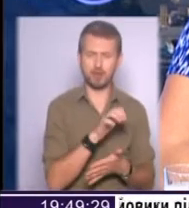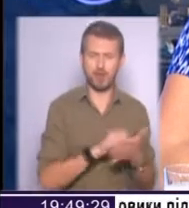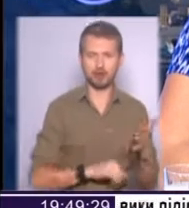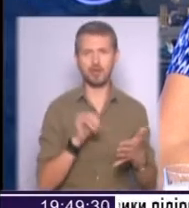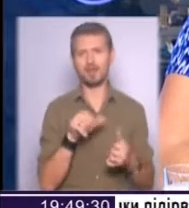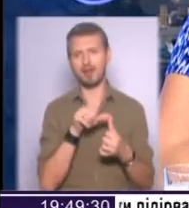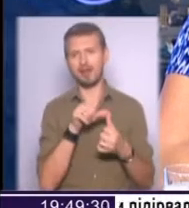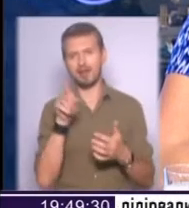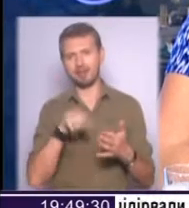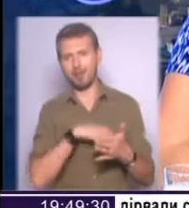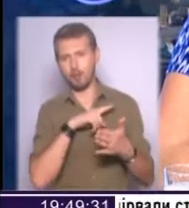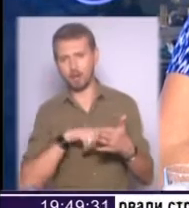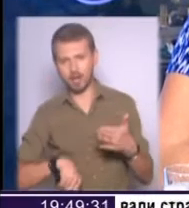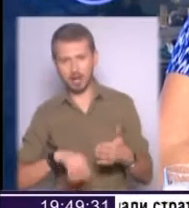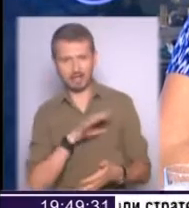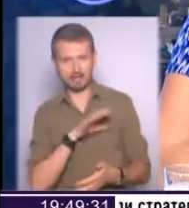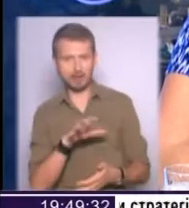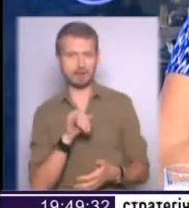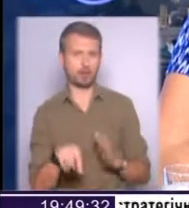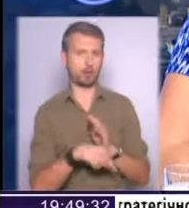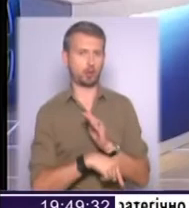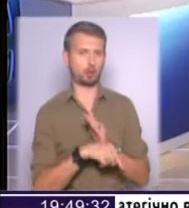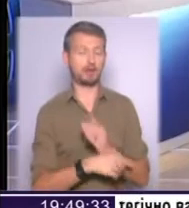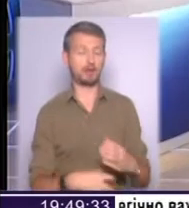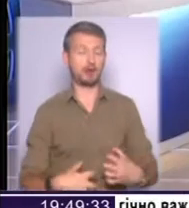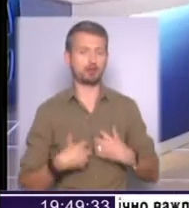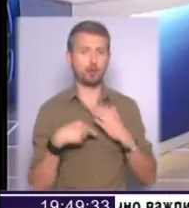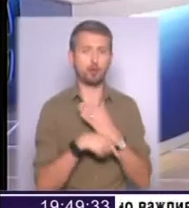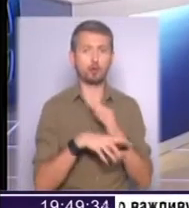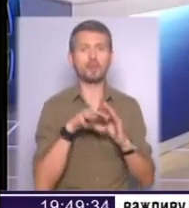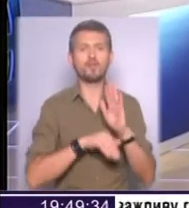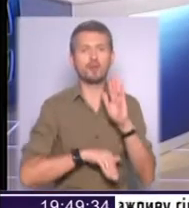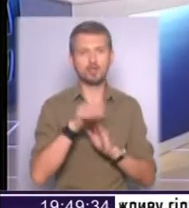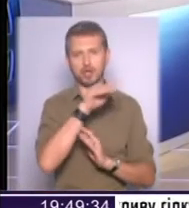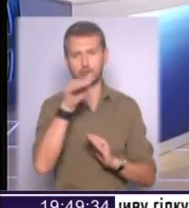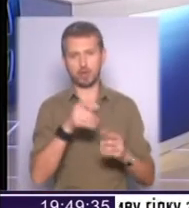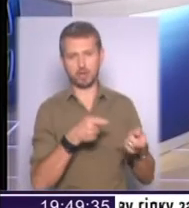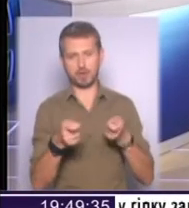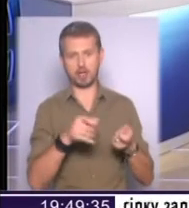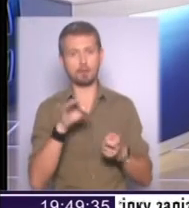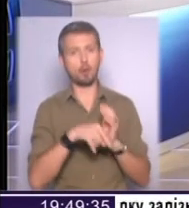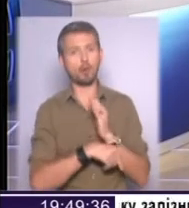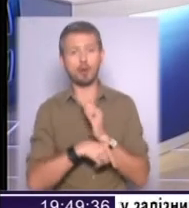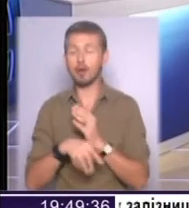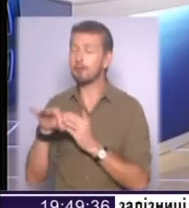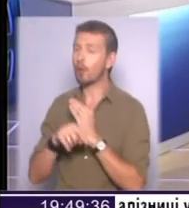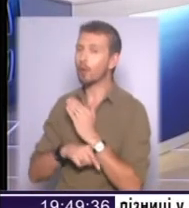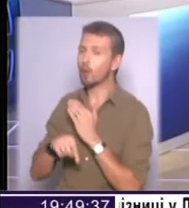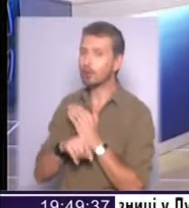деолігархізації, і корупції, страшної корупції у вищих ешелонах влади. От про корупцію і про